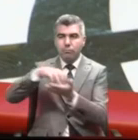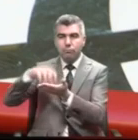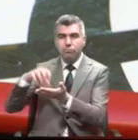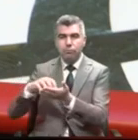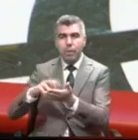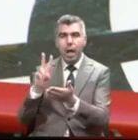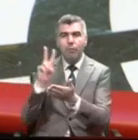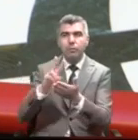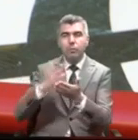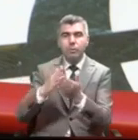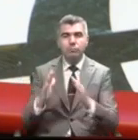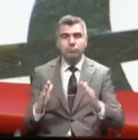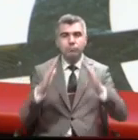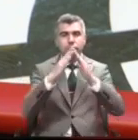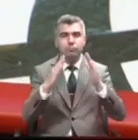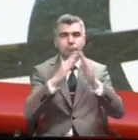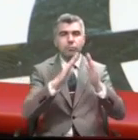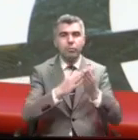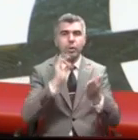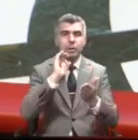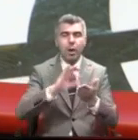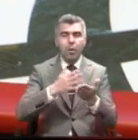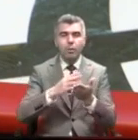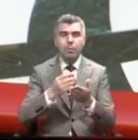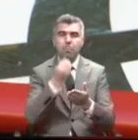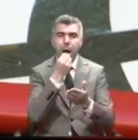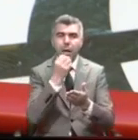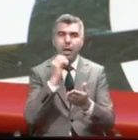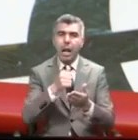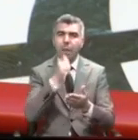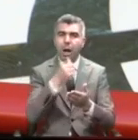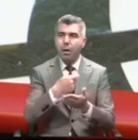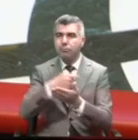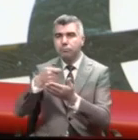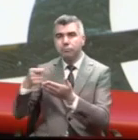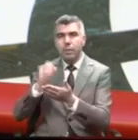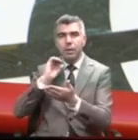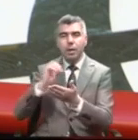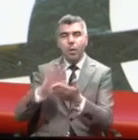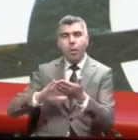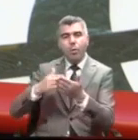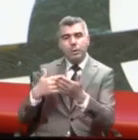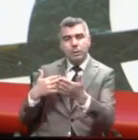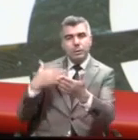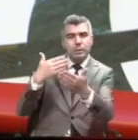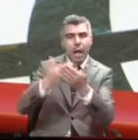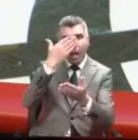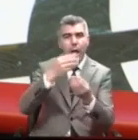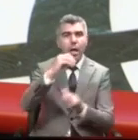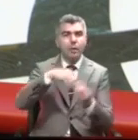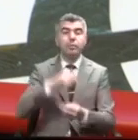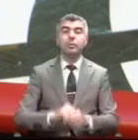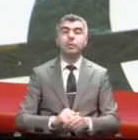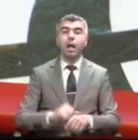وافرش واغتيال كافيه بمشعار مينان وتوفير الاطعمه والماء والشراب بالكم الكافي طيله المنازل وضع الترتيبات